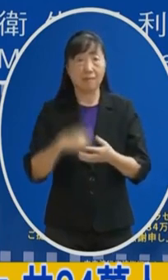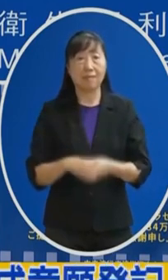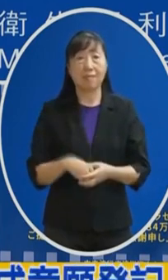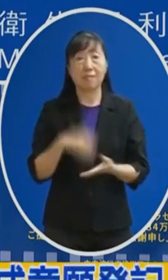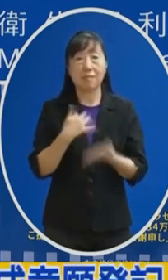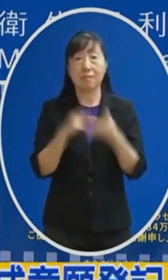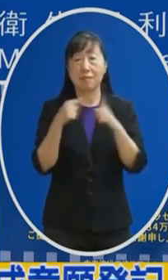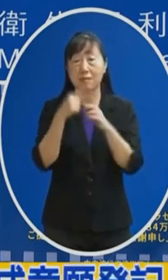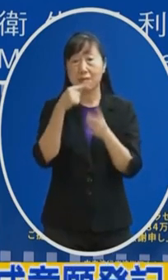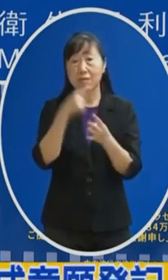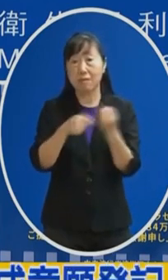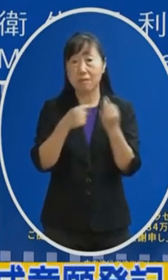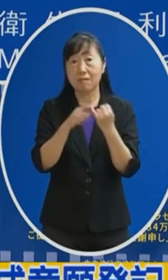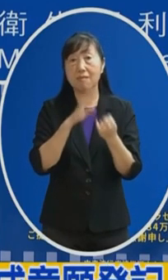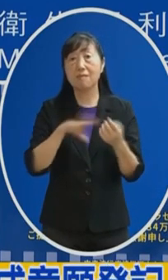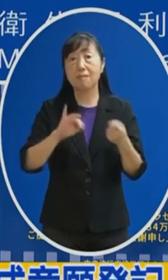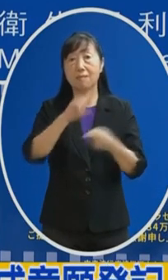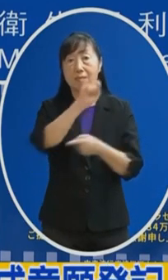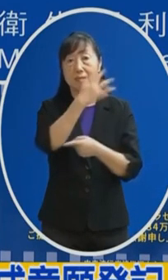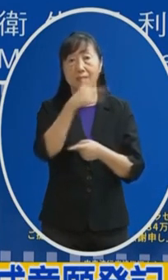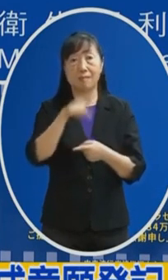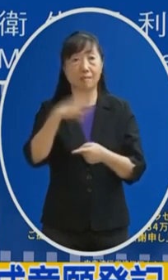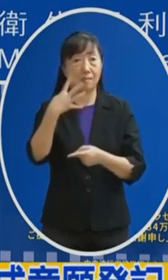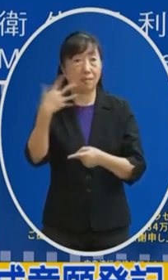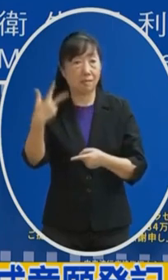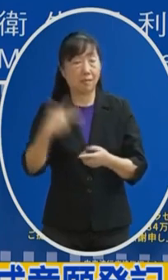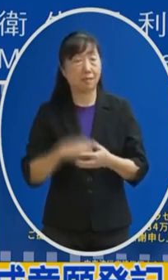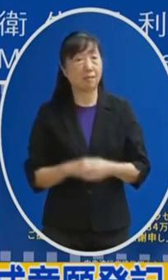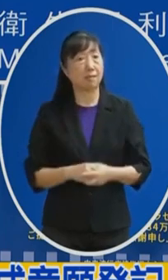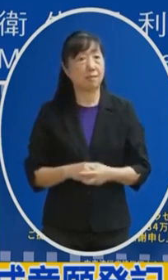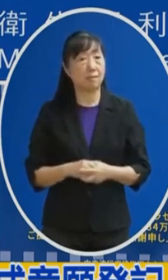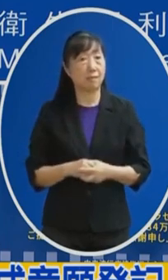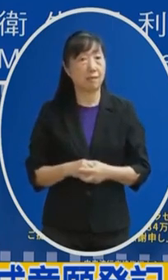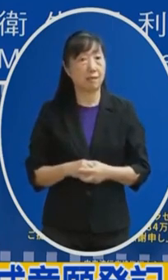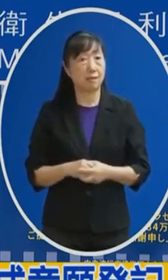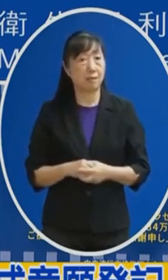是18.47%。那至于